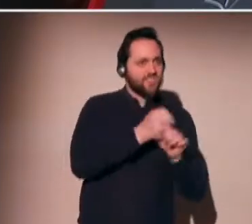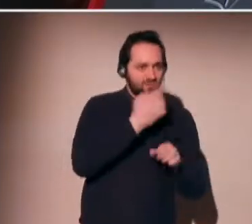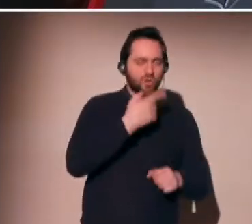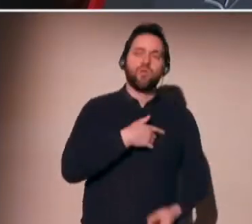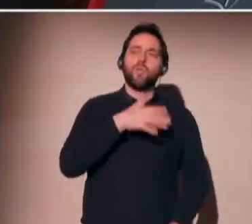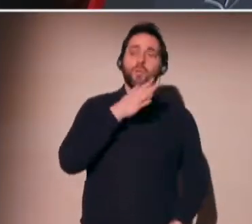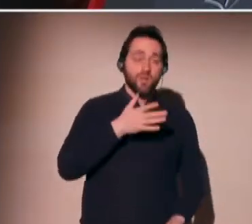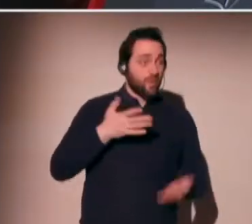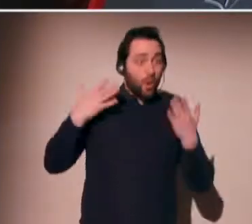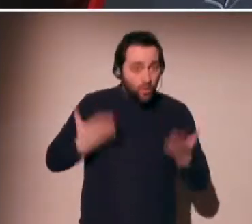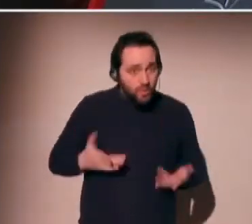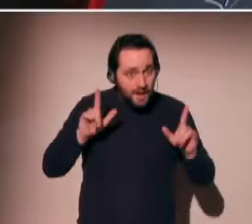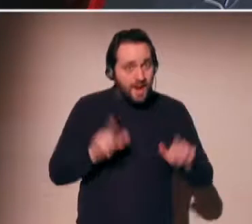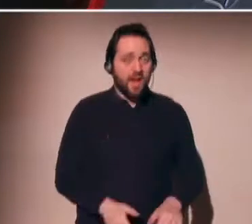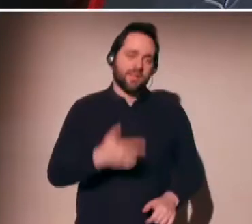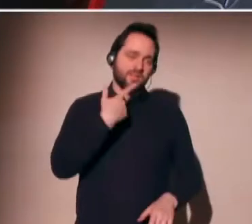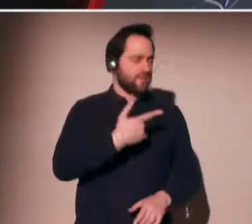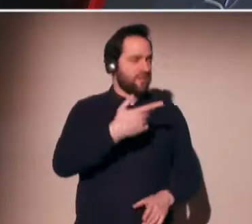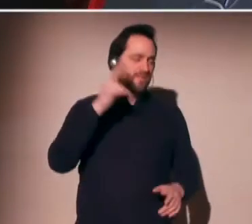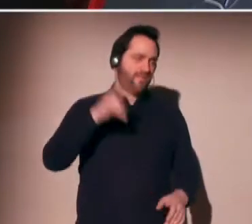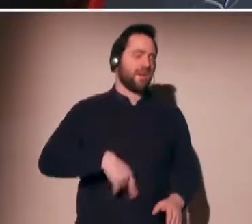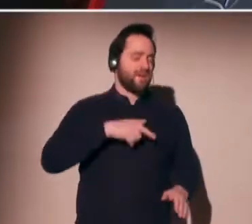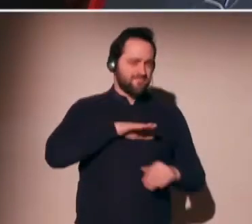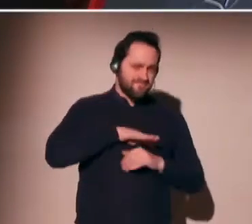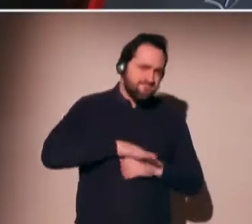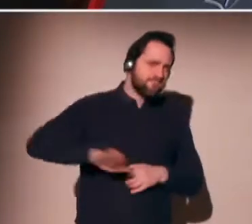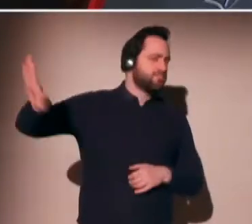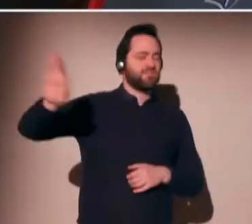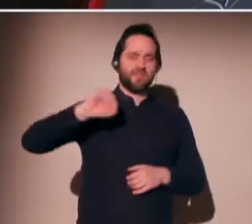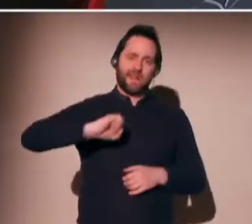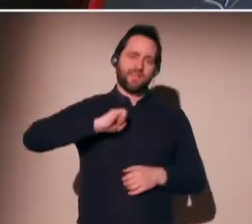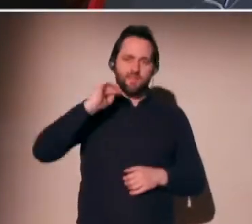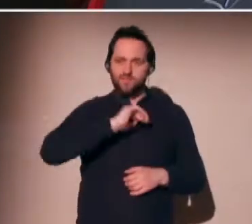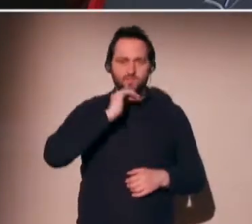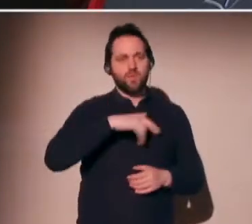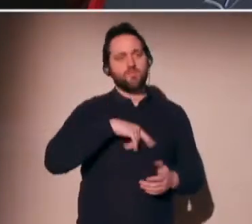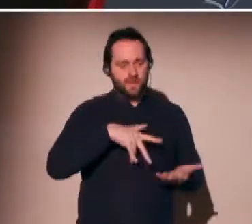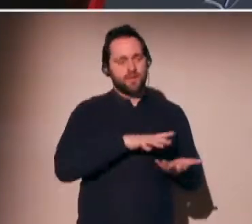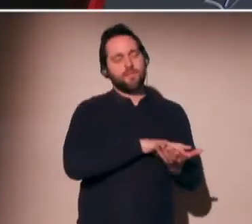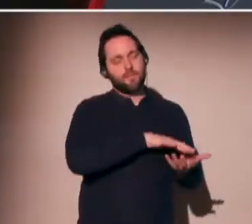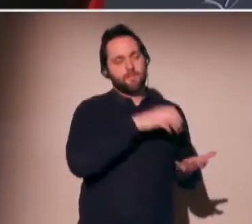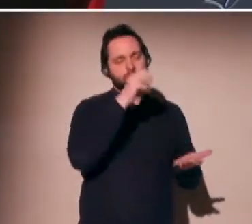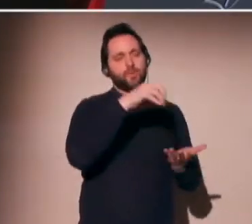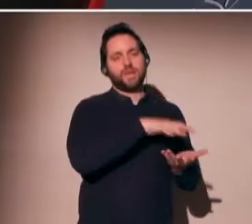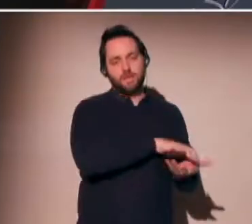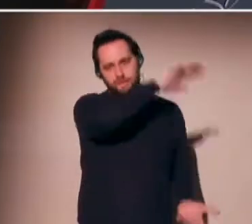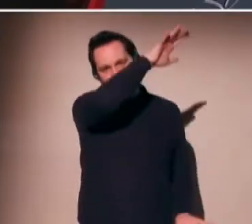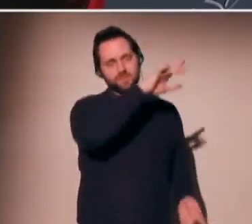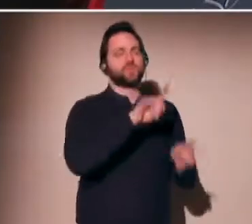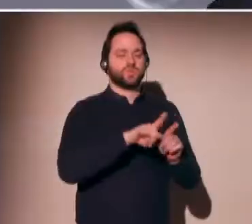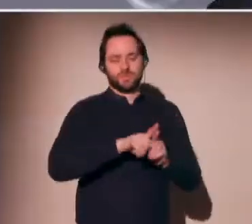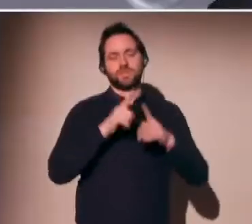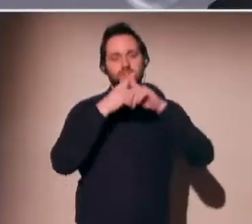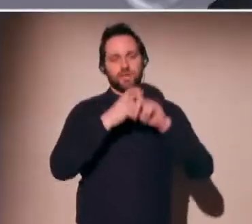eu véritablement une accélération, notamment due aux masses de données, capacité de calcul, mais aussi à la recherche qui effectivement a permis